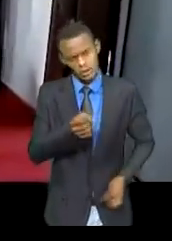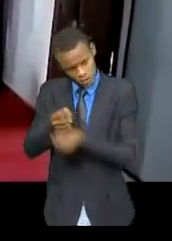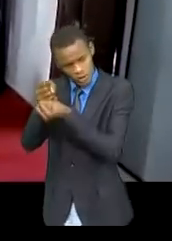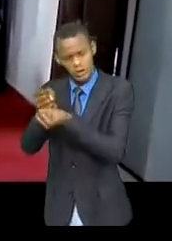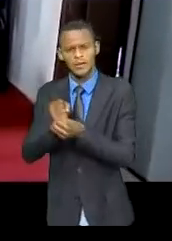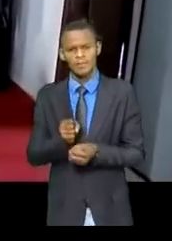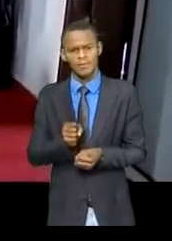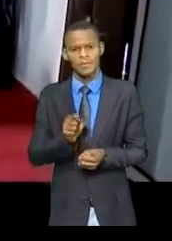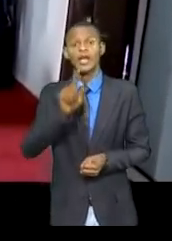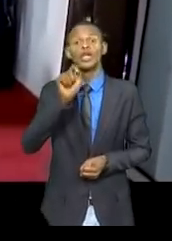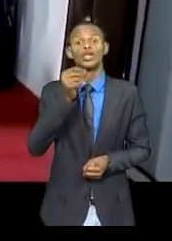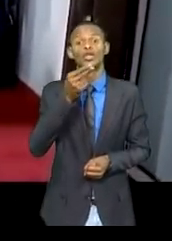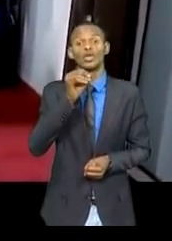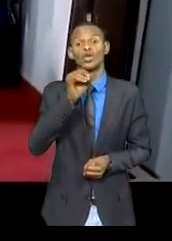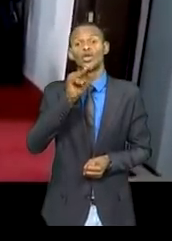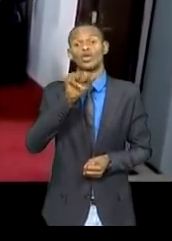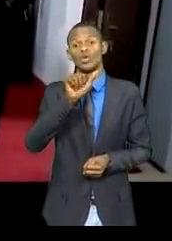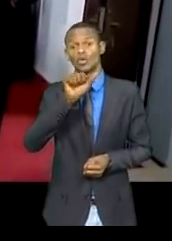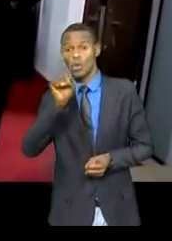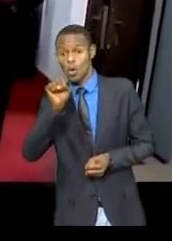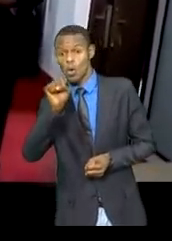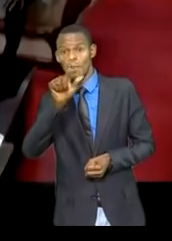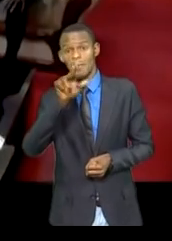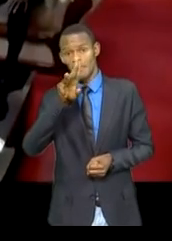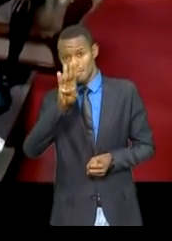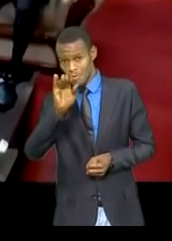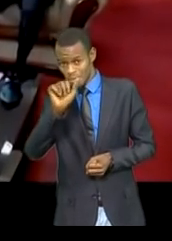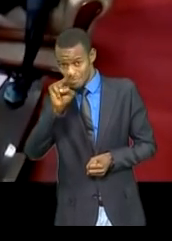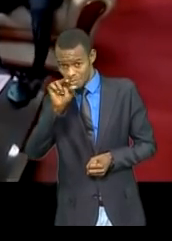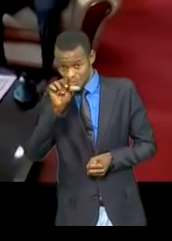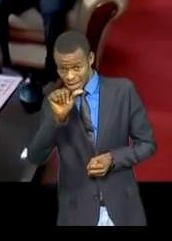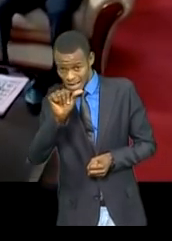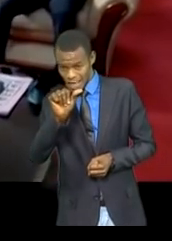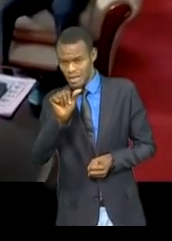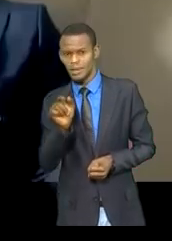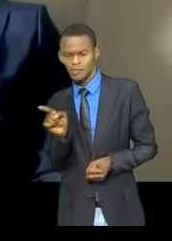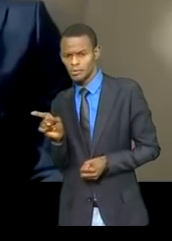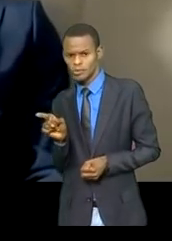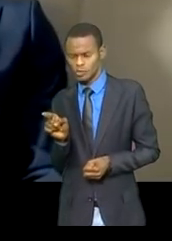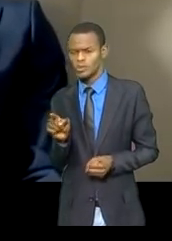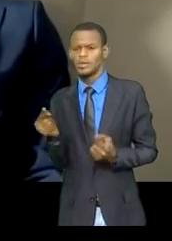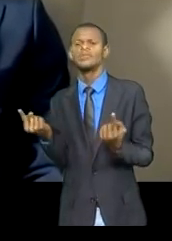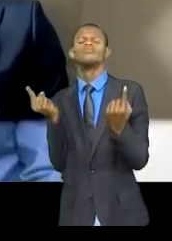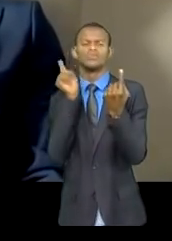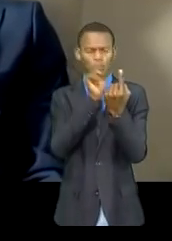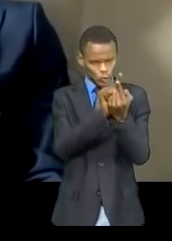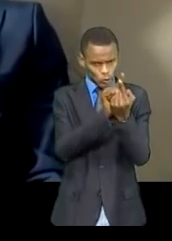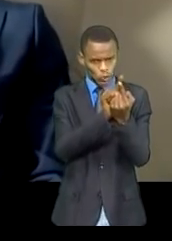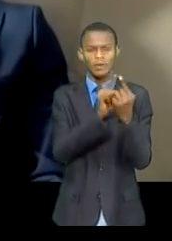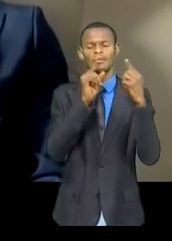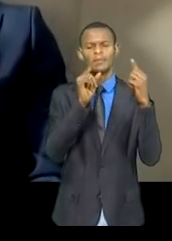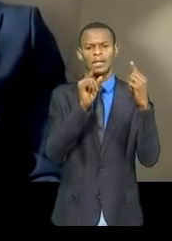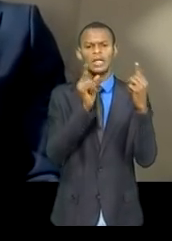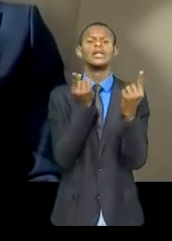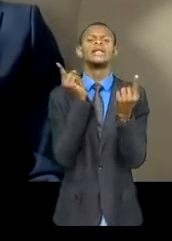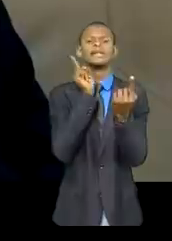de ces notables qui ont décidé de s'engager à fond pour que l'état de siège ordonné par le président de la République, Félix Antoine Tshisekedi